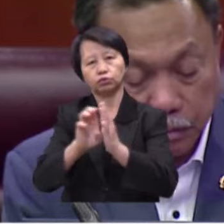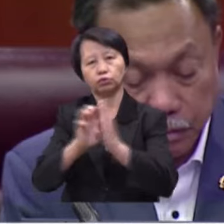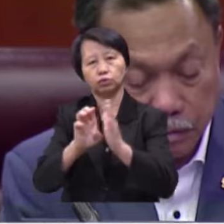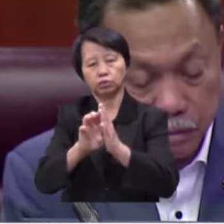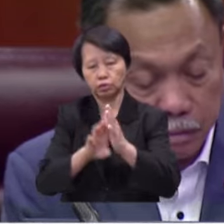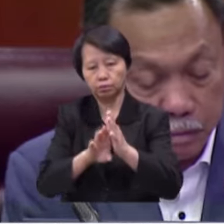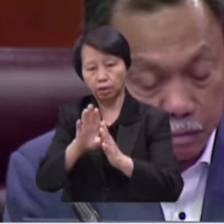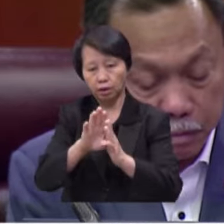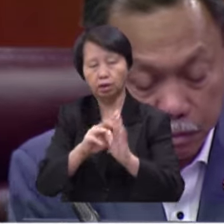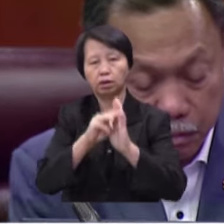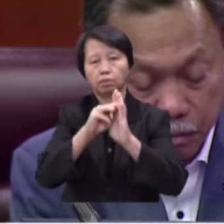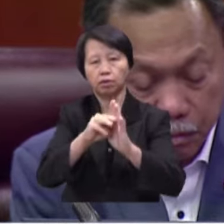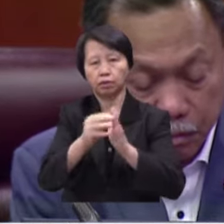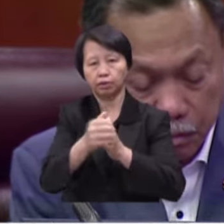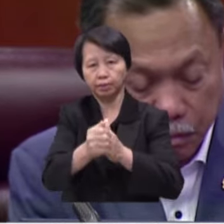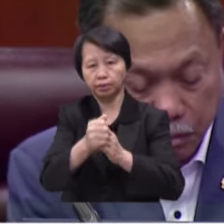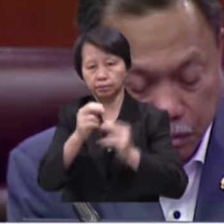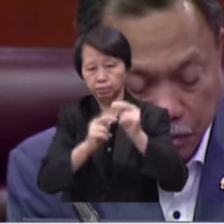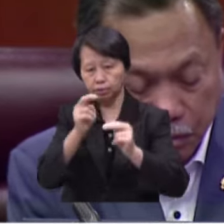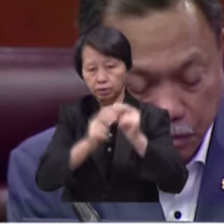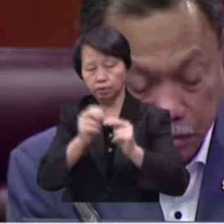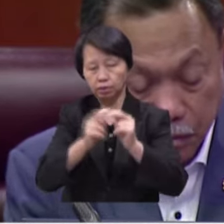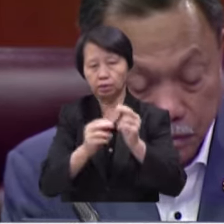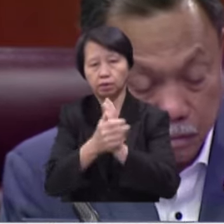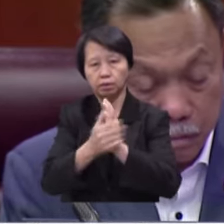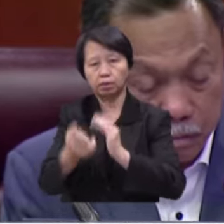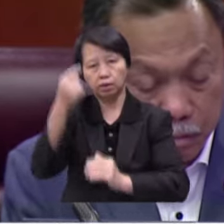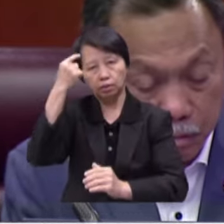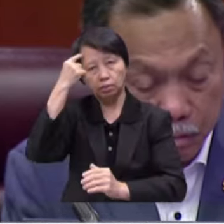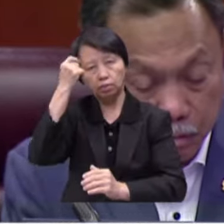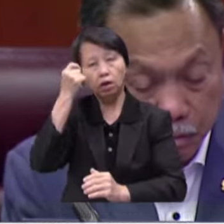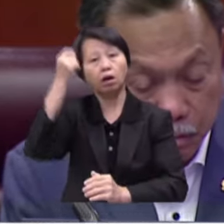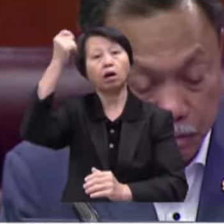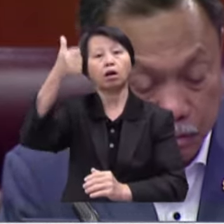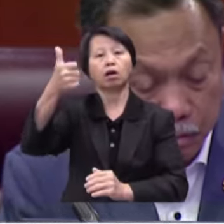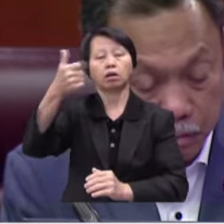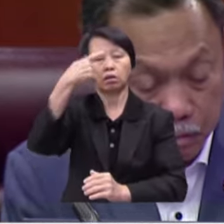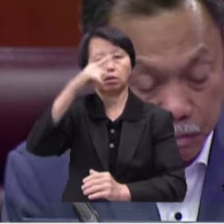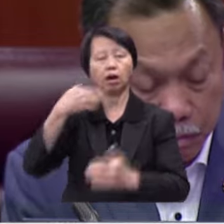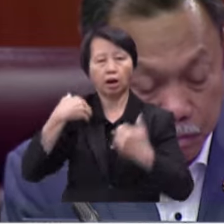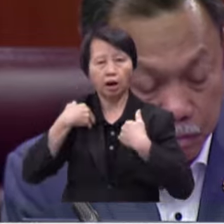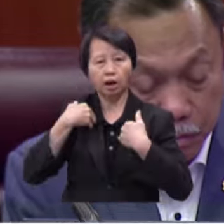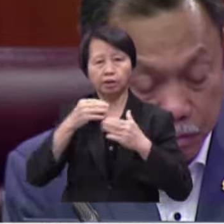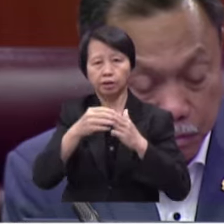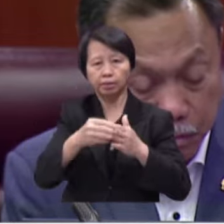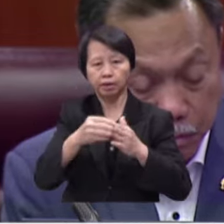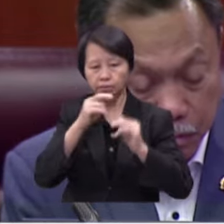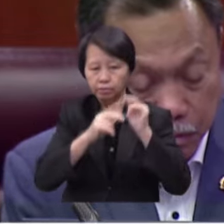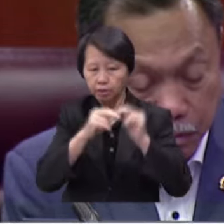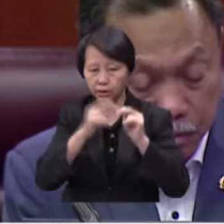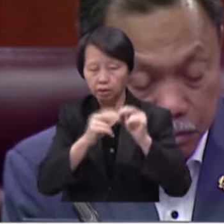membangunkan modul panduan pembinaan item kemahiran berpikir arah Singgih yang mengandung